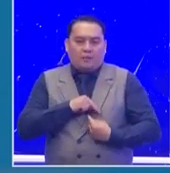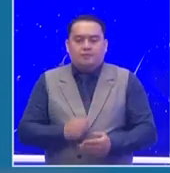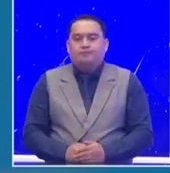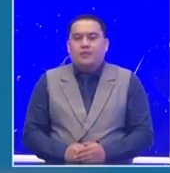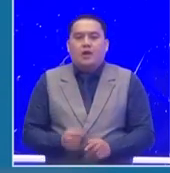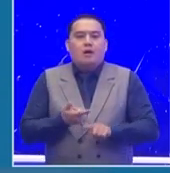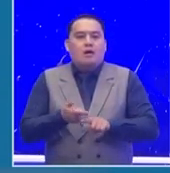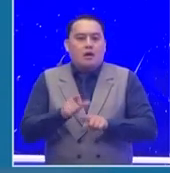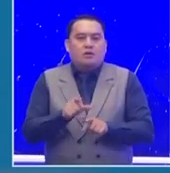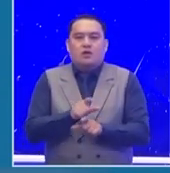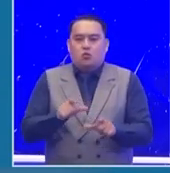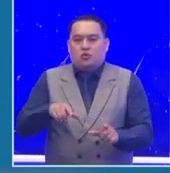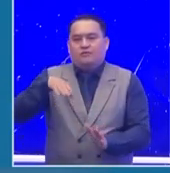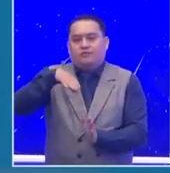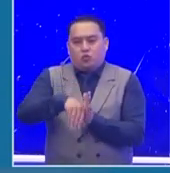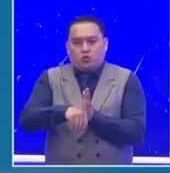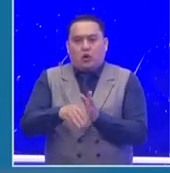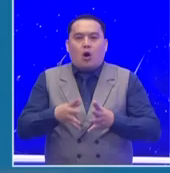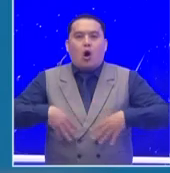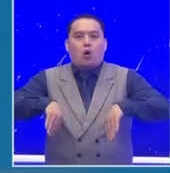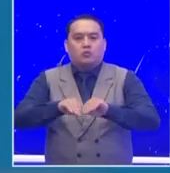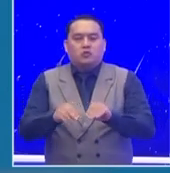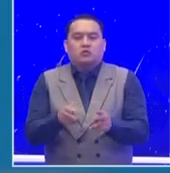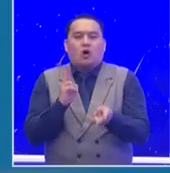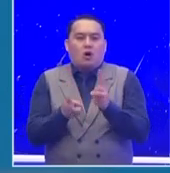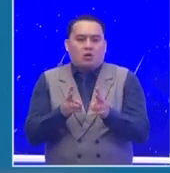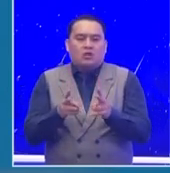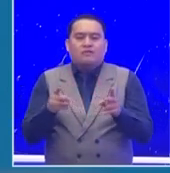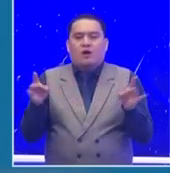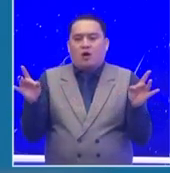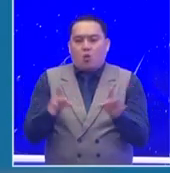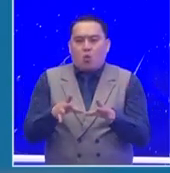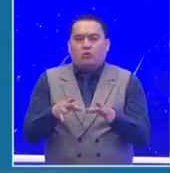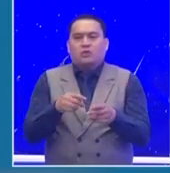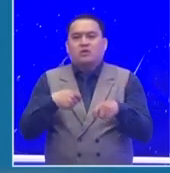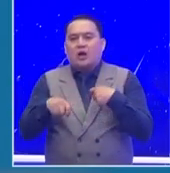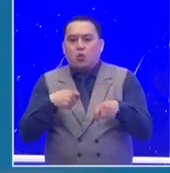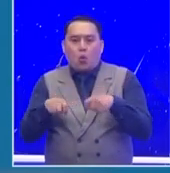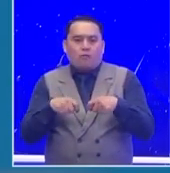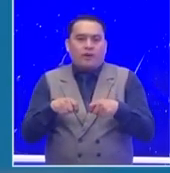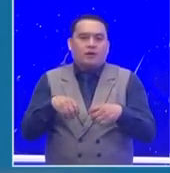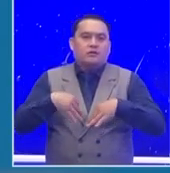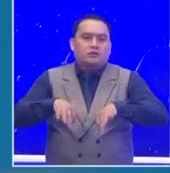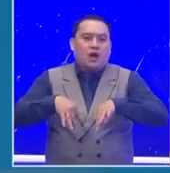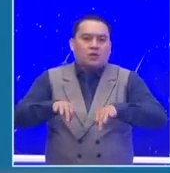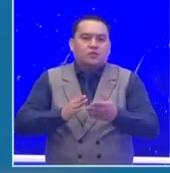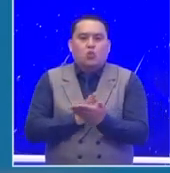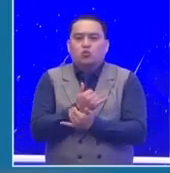Эти сектора включают в себя общественное питание, отдельные сектора торговли, транспортные